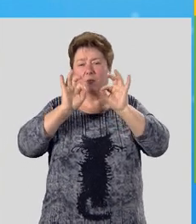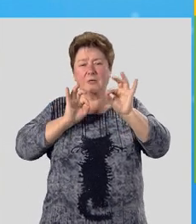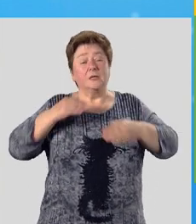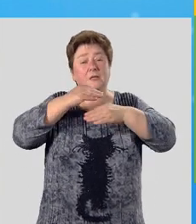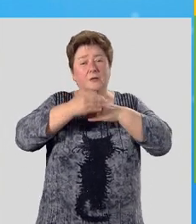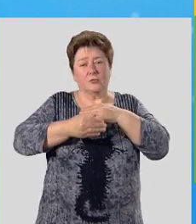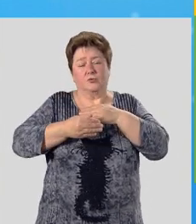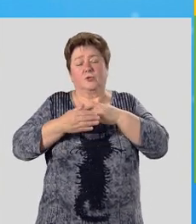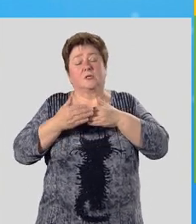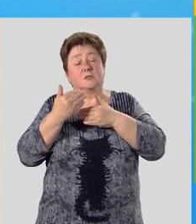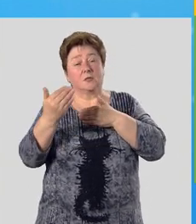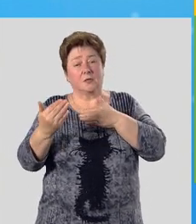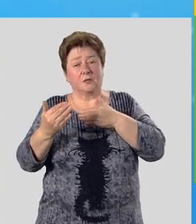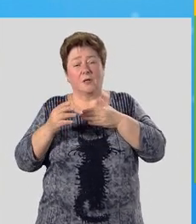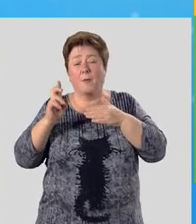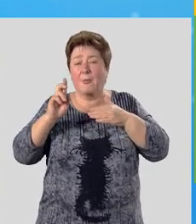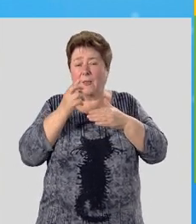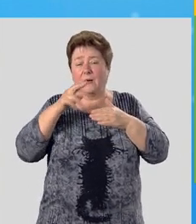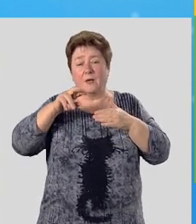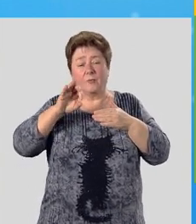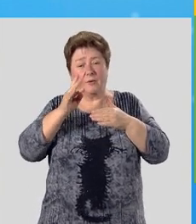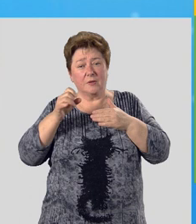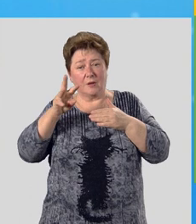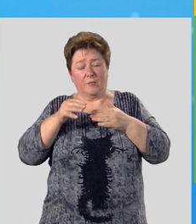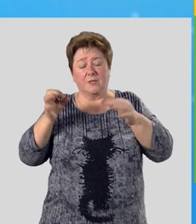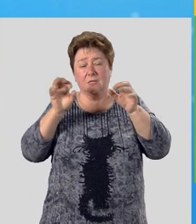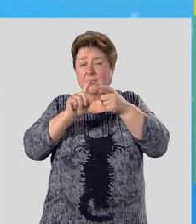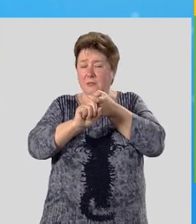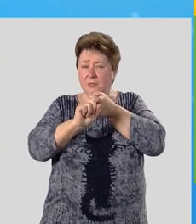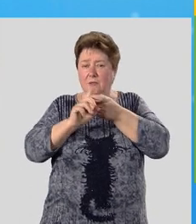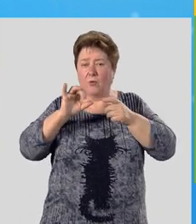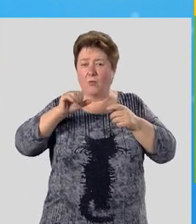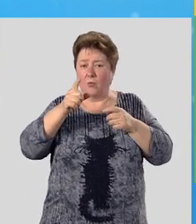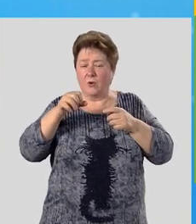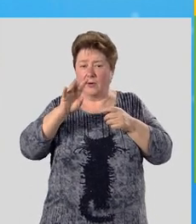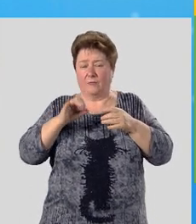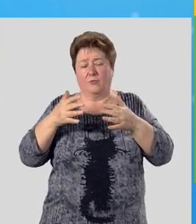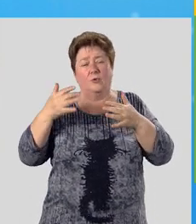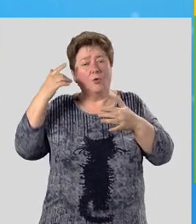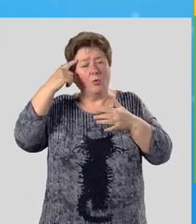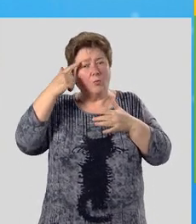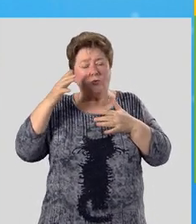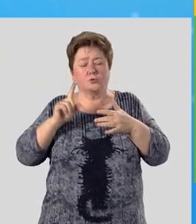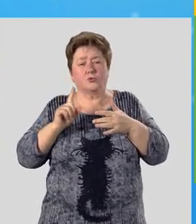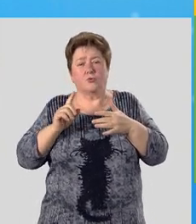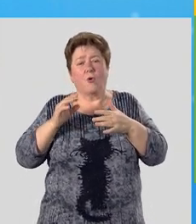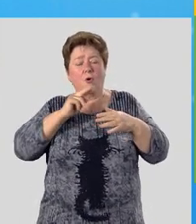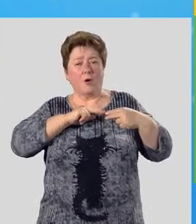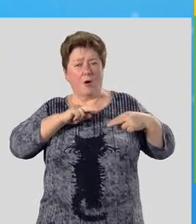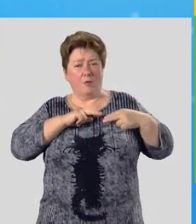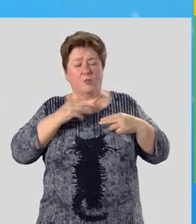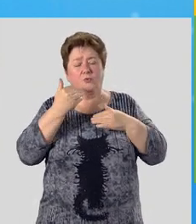жидкостно-мозаичной. С наружной стороны с белками и липидами соединены углеводы. Предполагают, что их